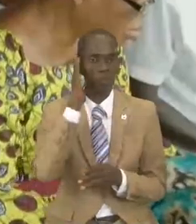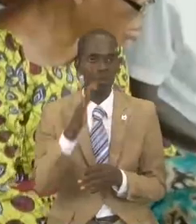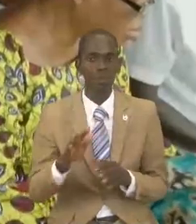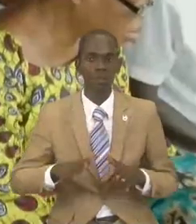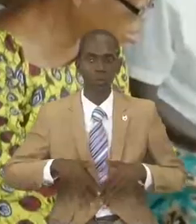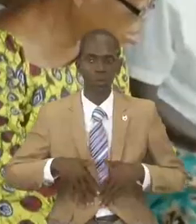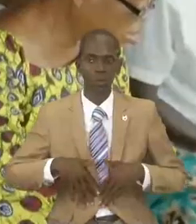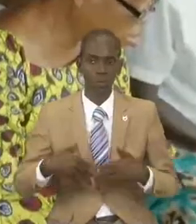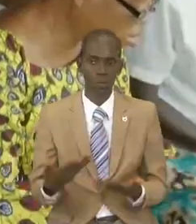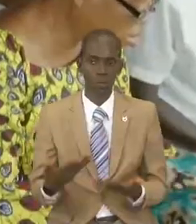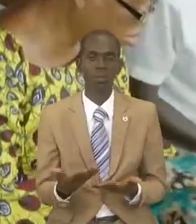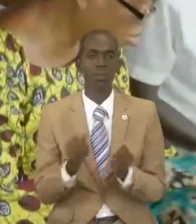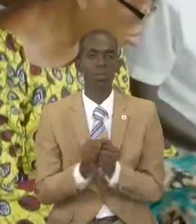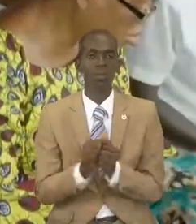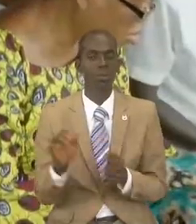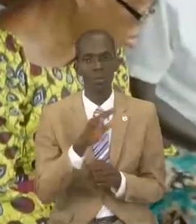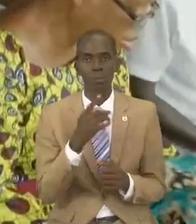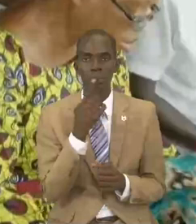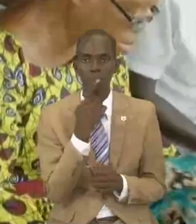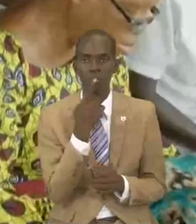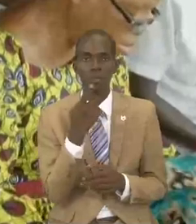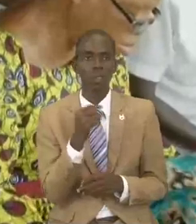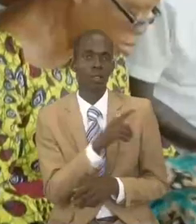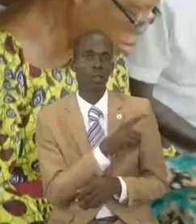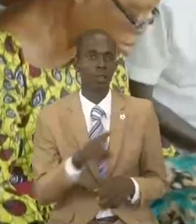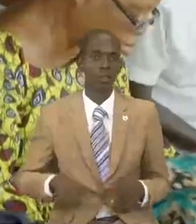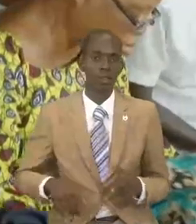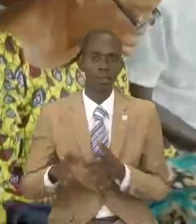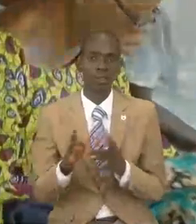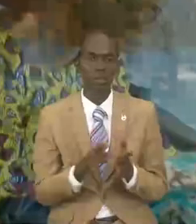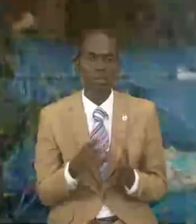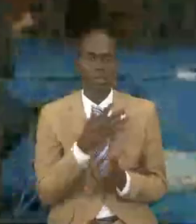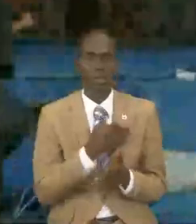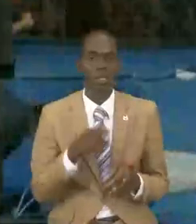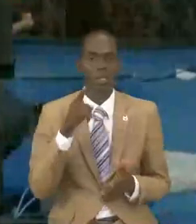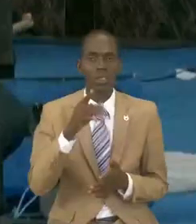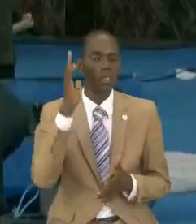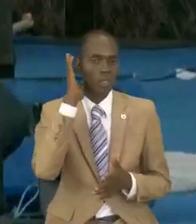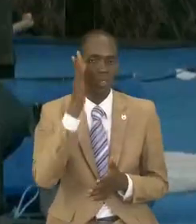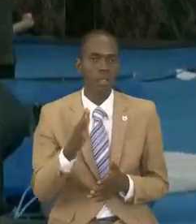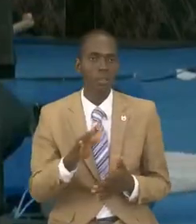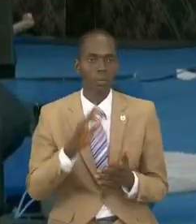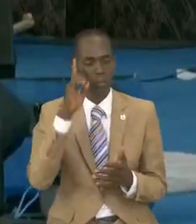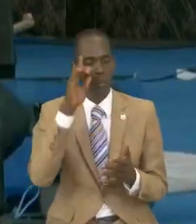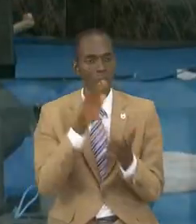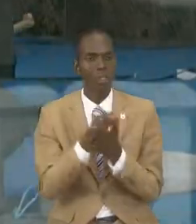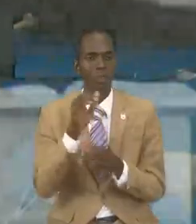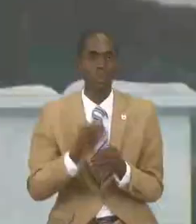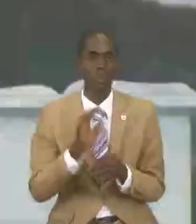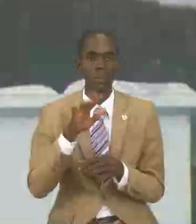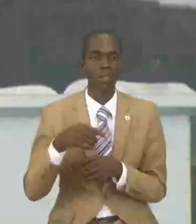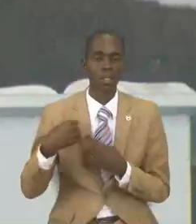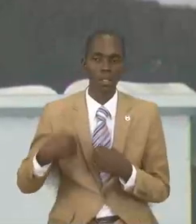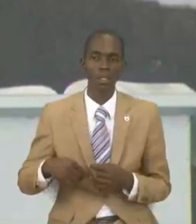si tu confesses de ta bouche le Seigneur Jésus, et si tu crois dans ton